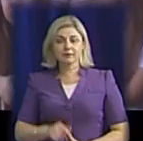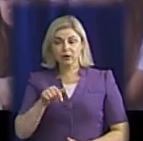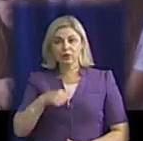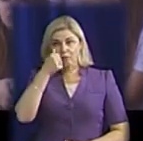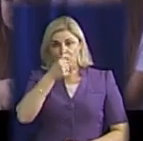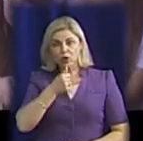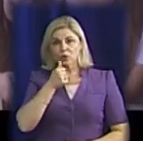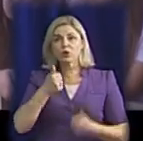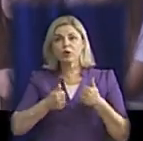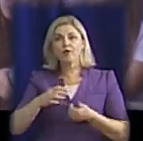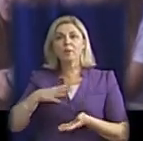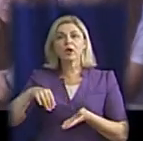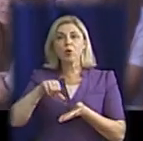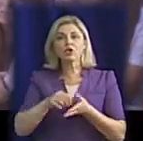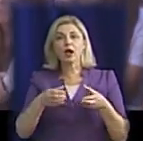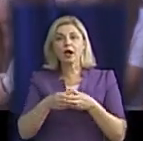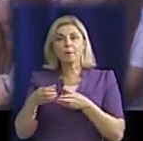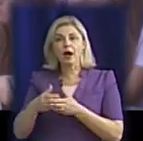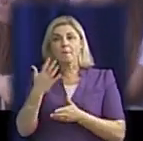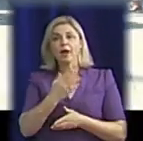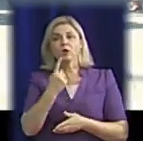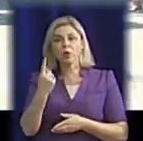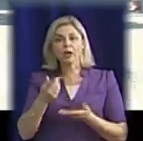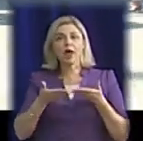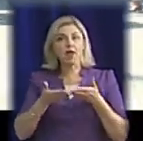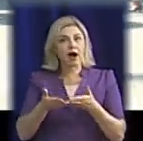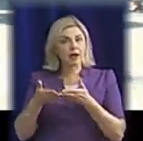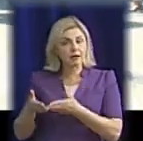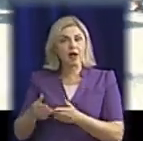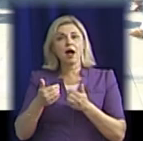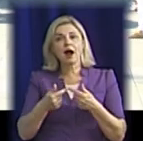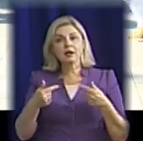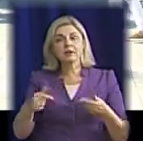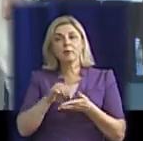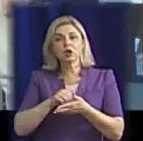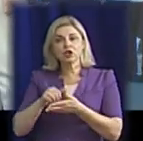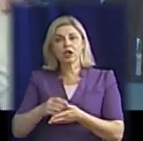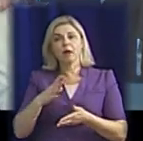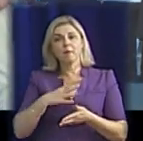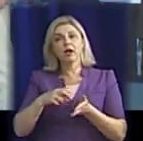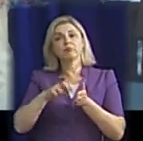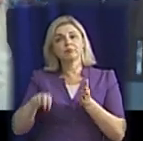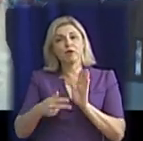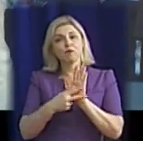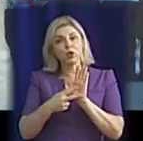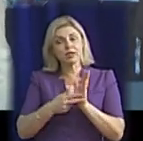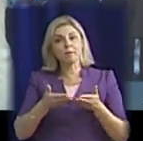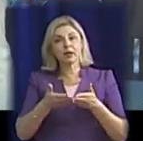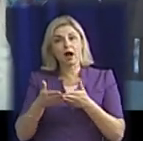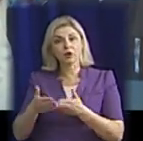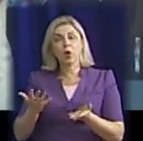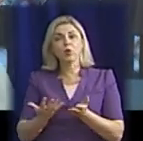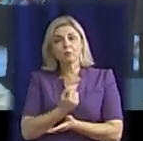Цьогоріч у перегонах брали участь екіпажі 51 яхти. З різних причин з дистанції зійшло 8 яхт. Успішно